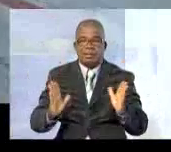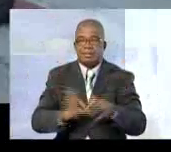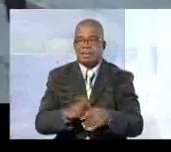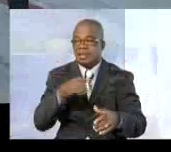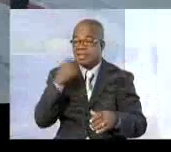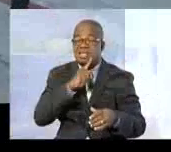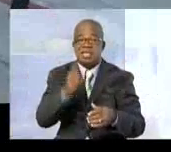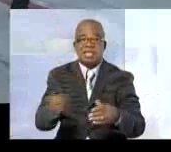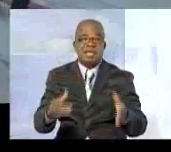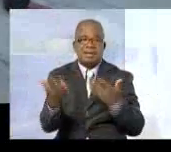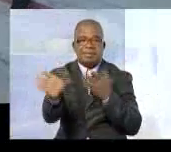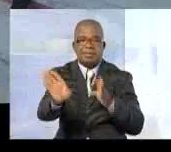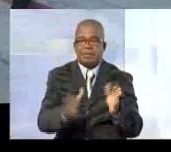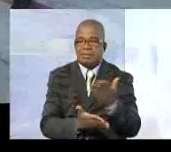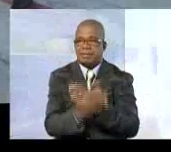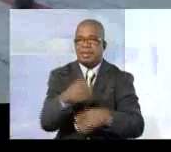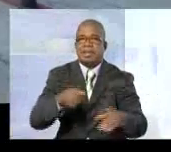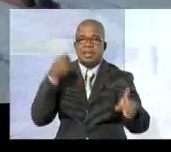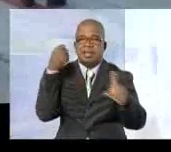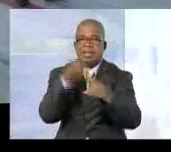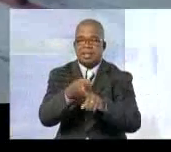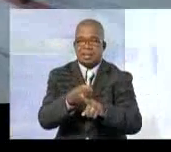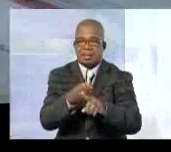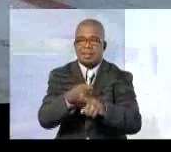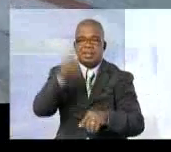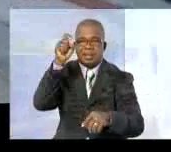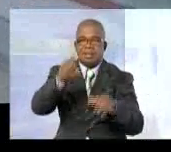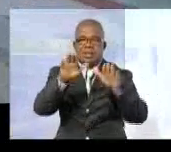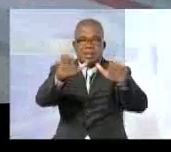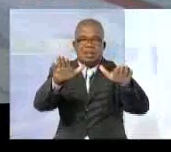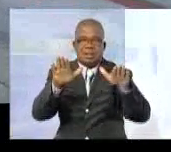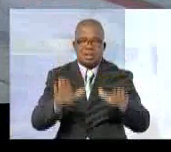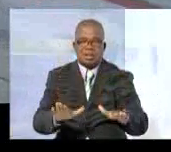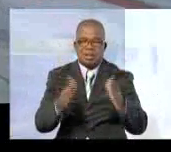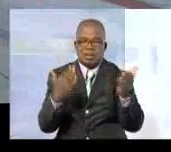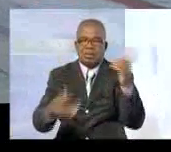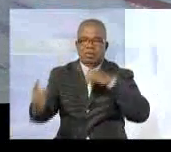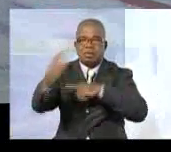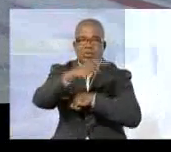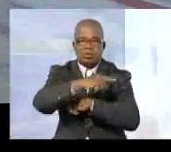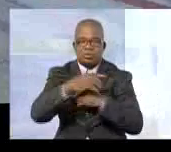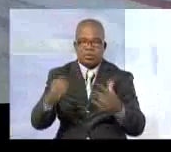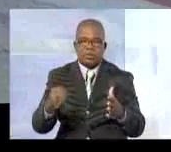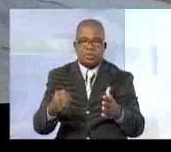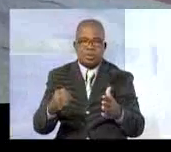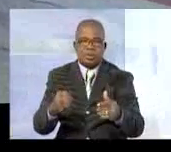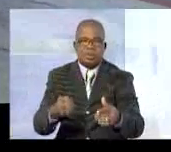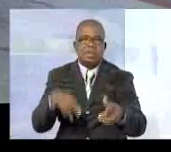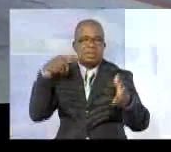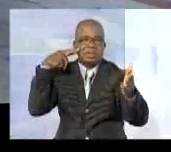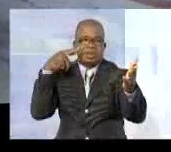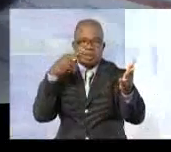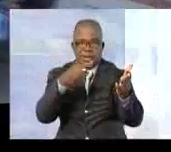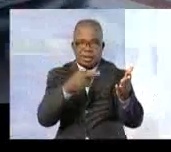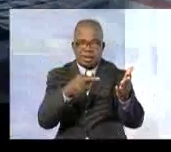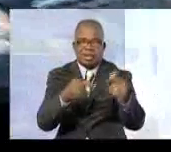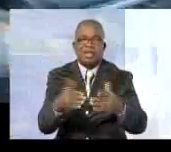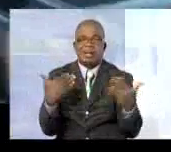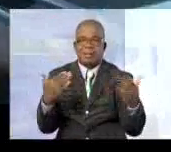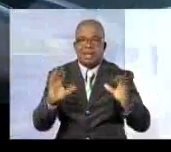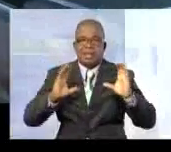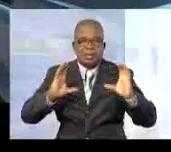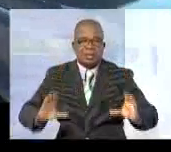13 décembre, une messe de requiem a été dite à la cathédrale Saint-Paul d'Abidjan, en présence du chef de l'État ivoirien Alassane